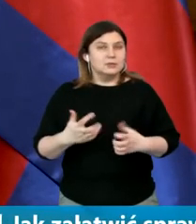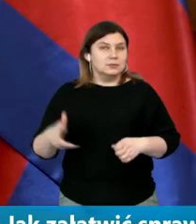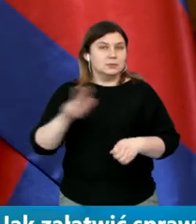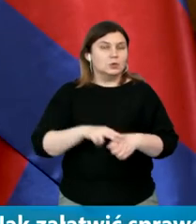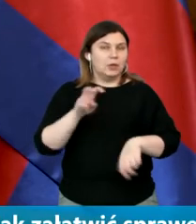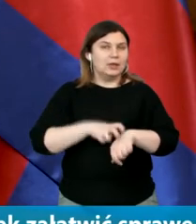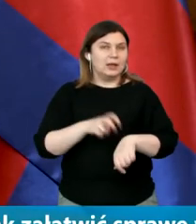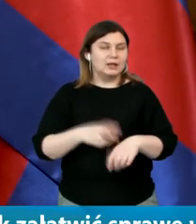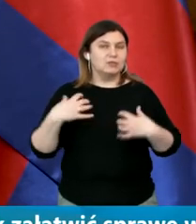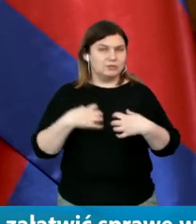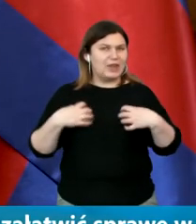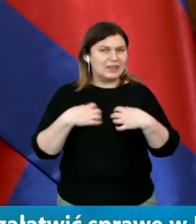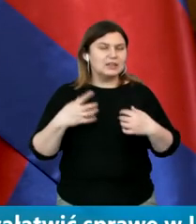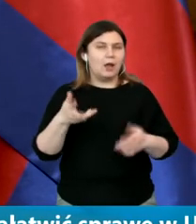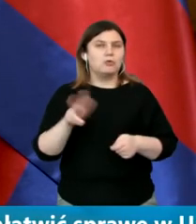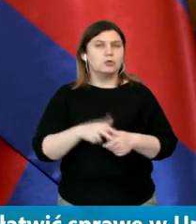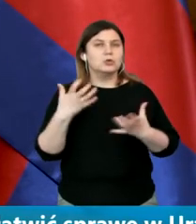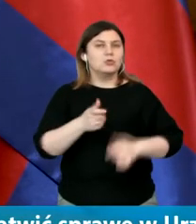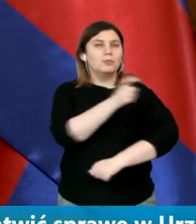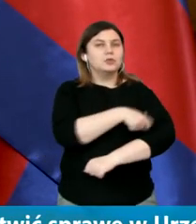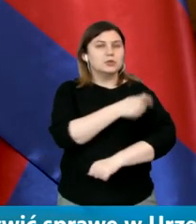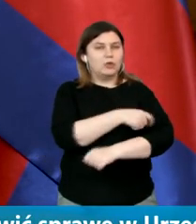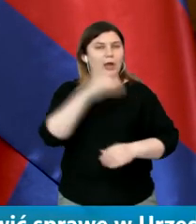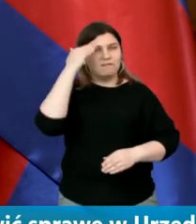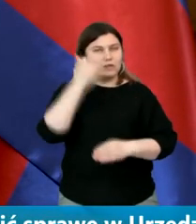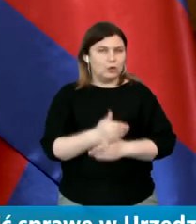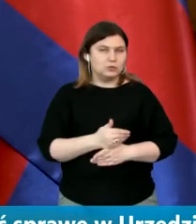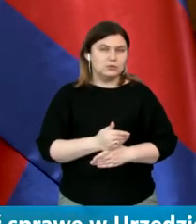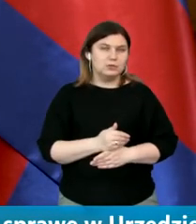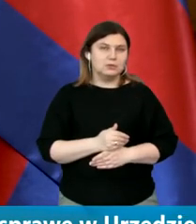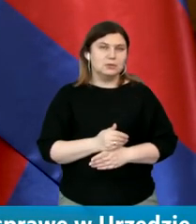lekarzy weterynarii, którzy chcieliby dyżurować każdej nocy, więc